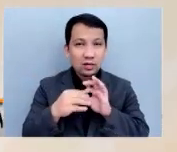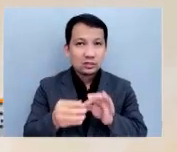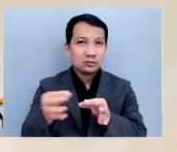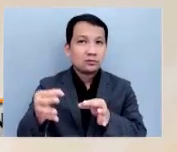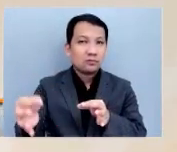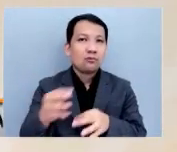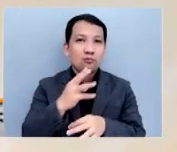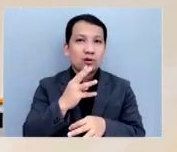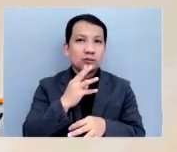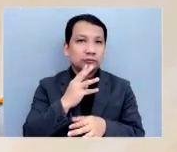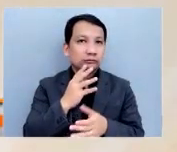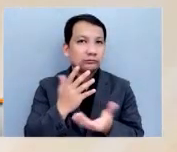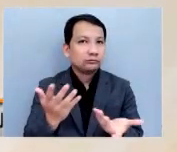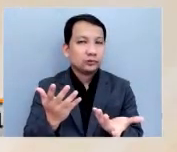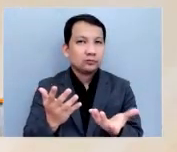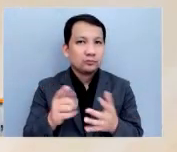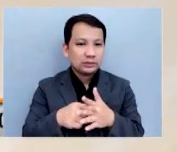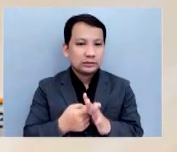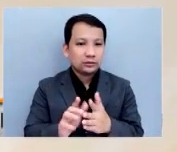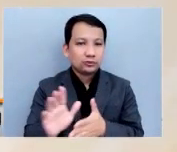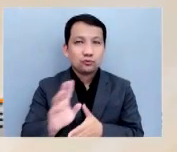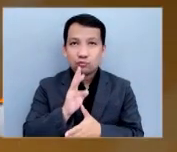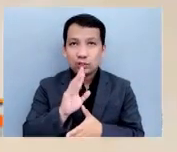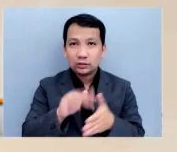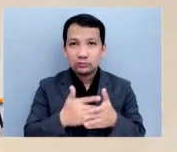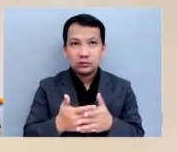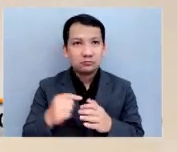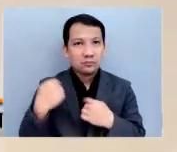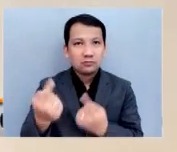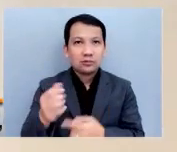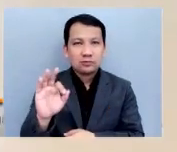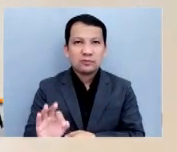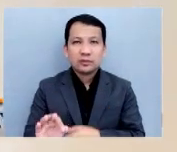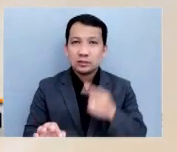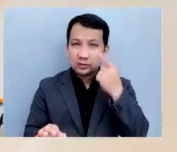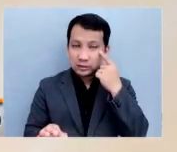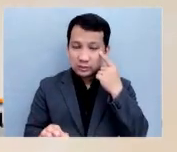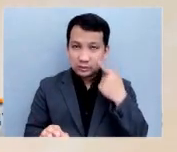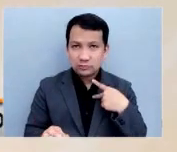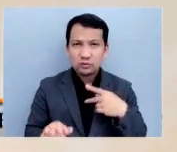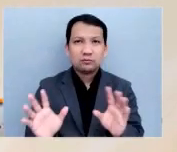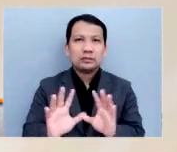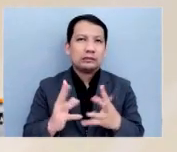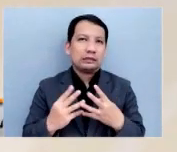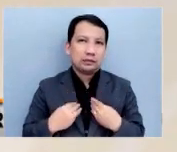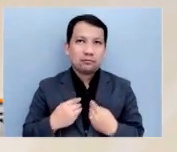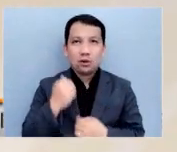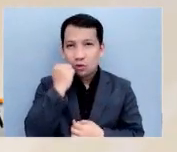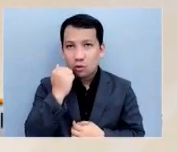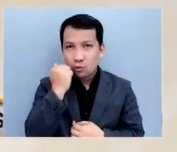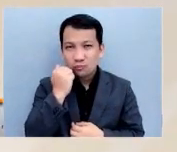yung start po ng interruption natin by Friday. Si Senator Grace Poe sinabing hindi katanggap-tanggap ang madalas na